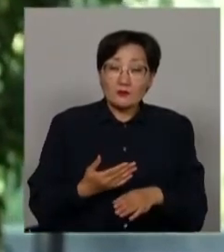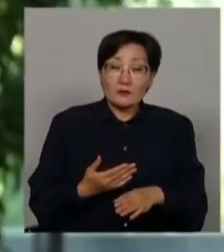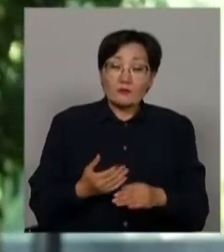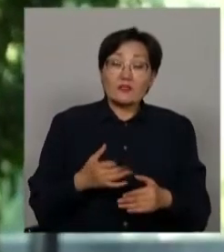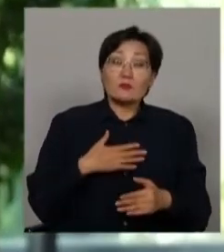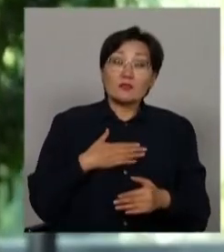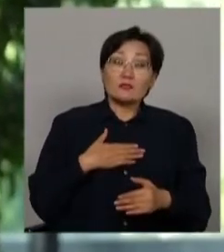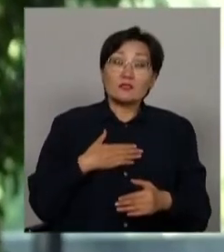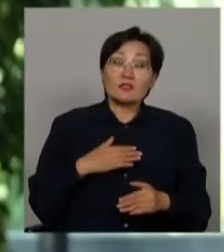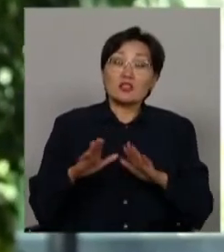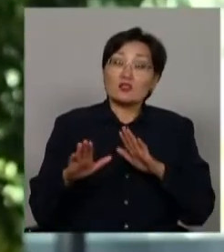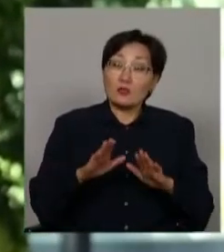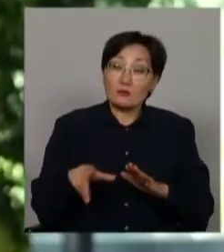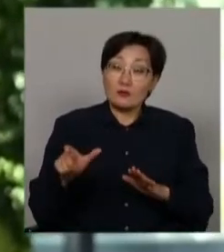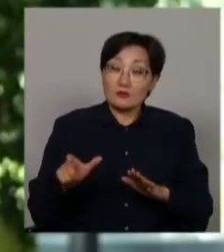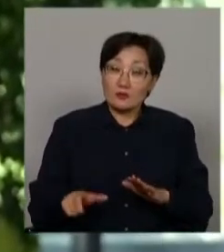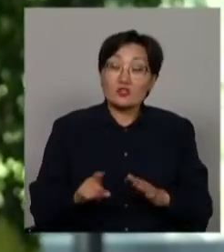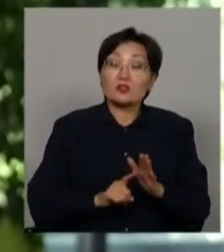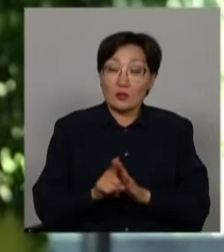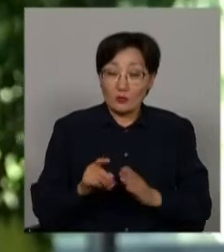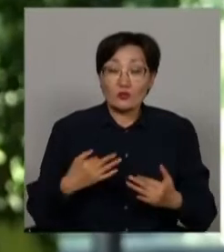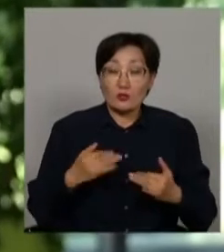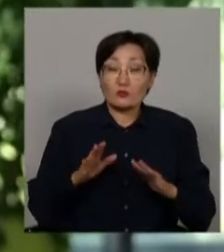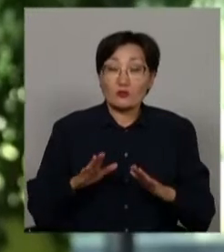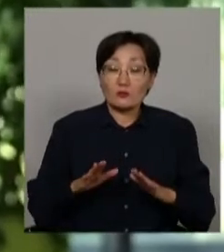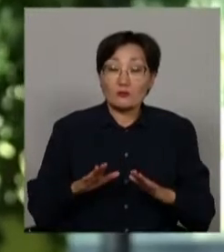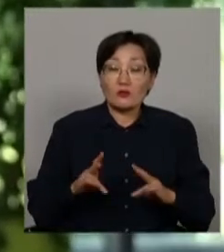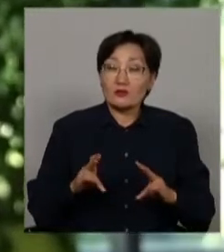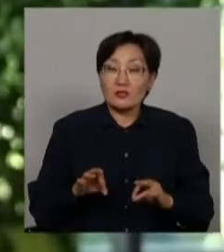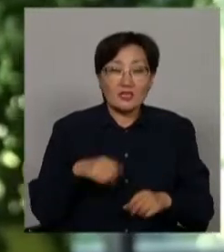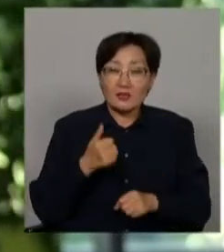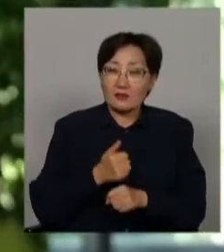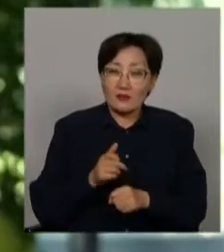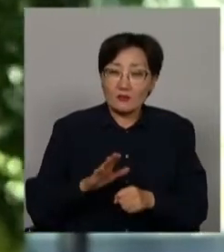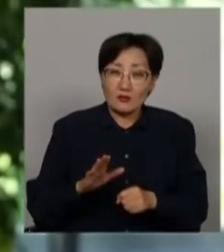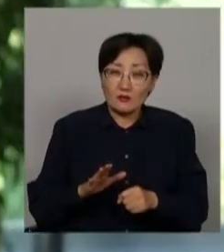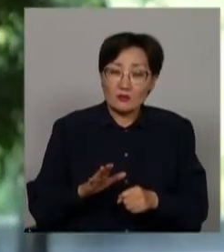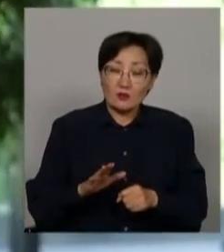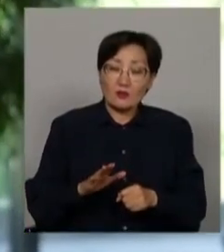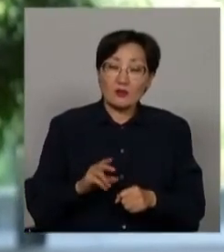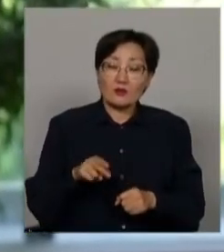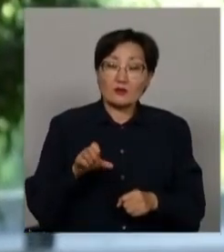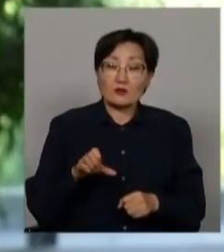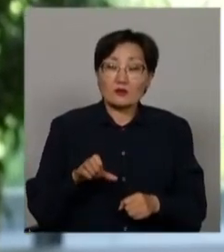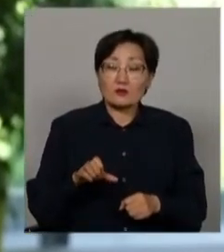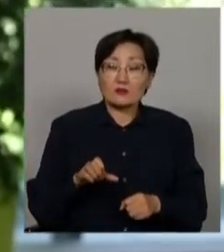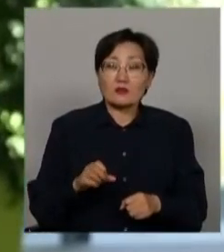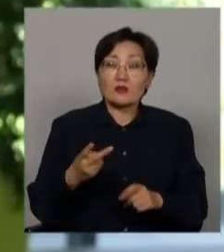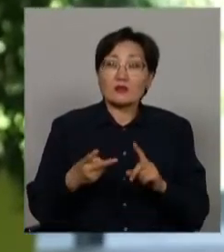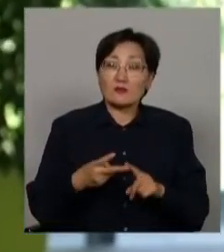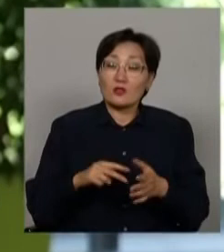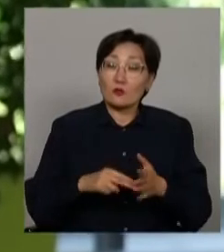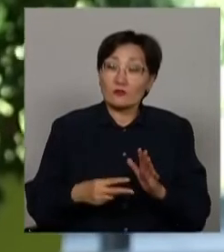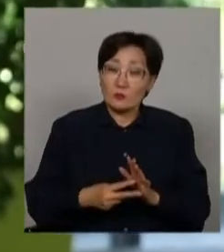Для меня, как для режиссера, наверное, очень важно. То есть даже не главный, да, каст, главный ансамбль, а второй план. У